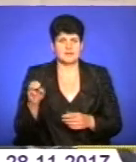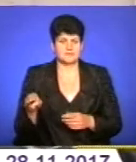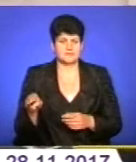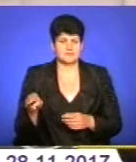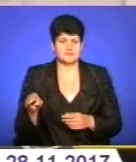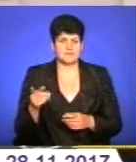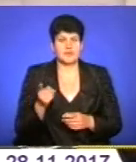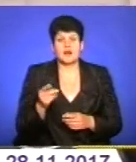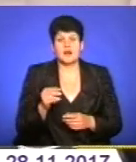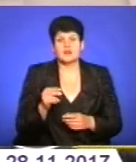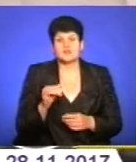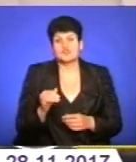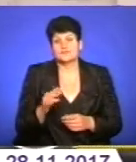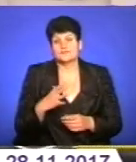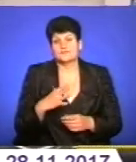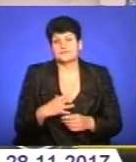Чи притримуюсь такого,